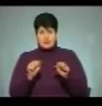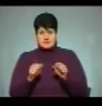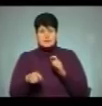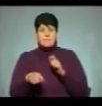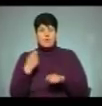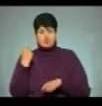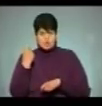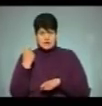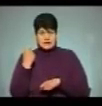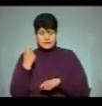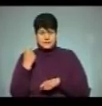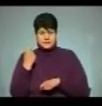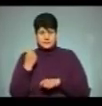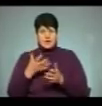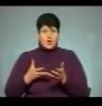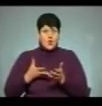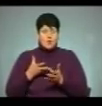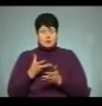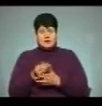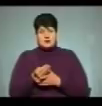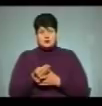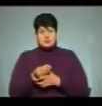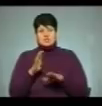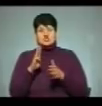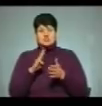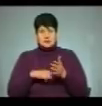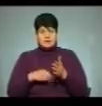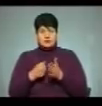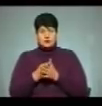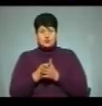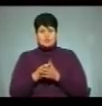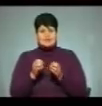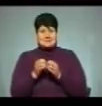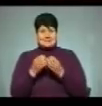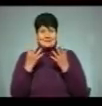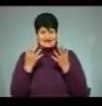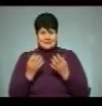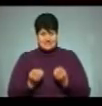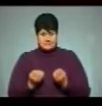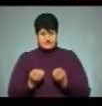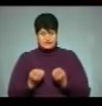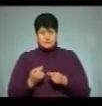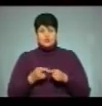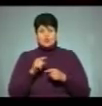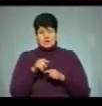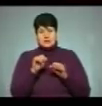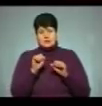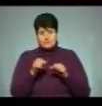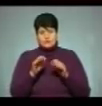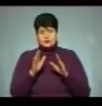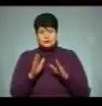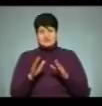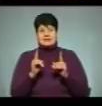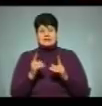порушник, оплачує штраф до 10 банківських днів, тоді він може оплатити лише